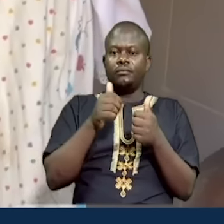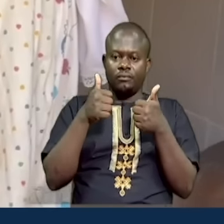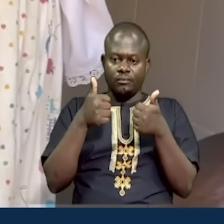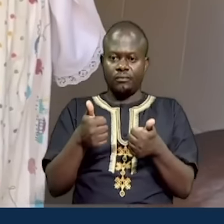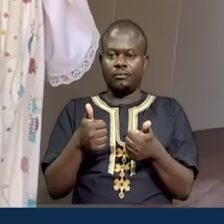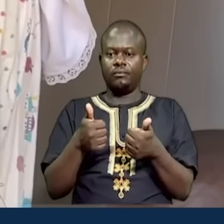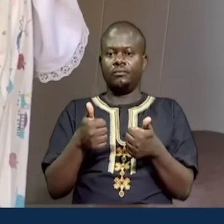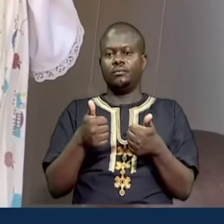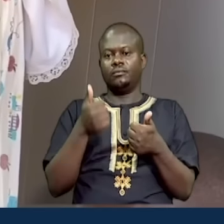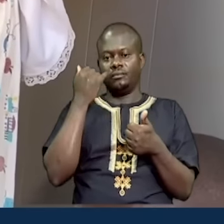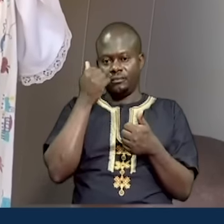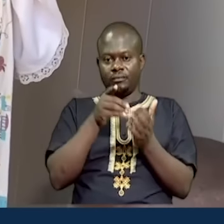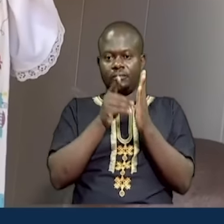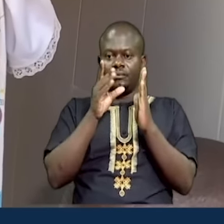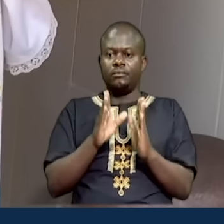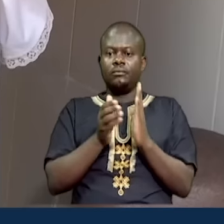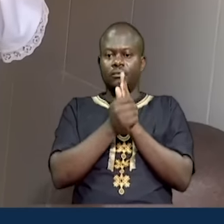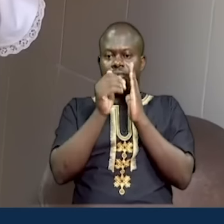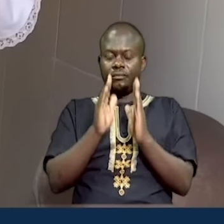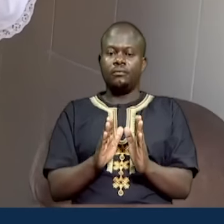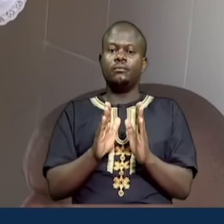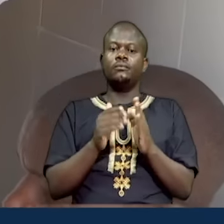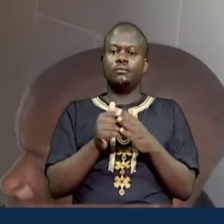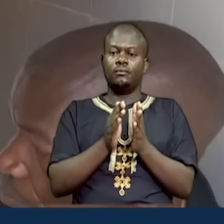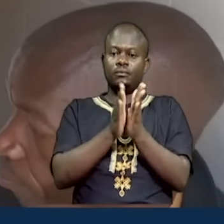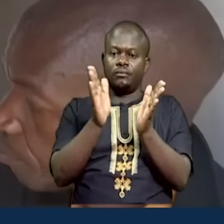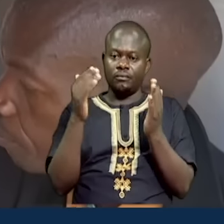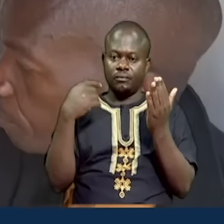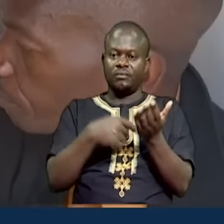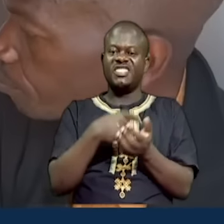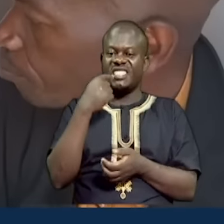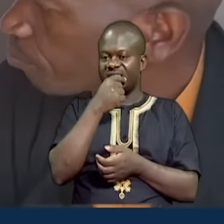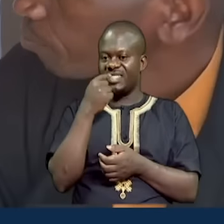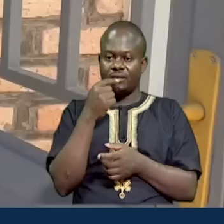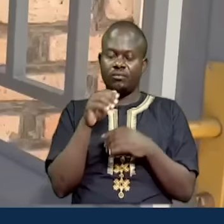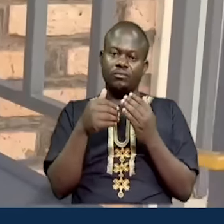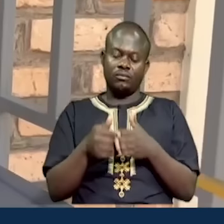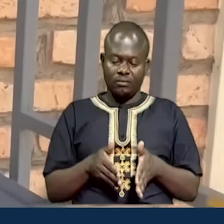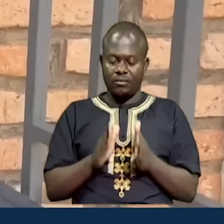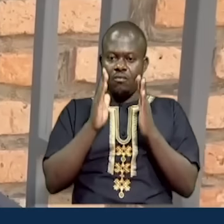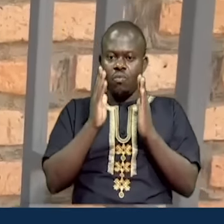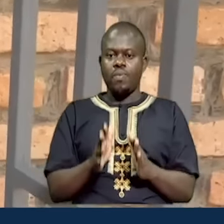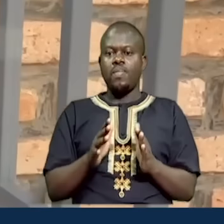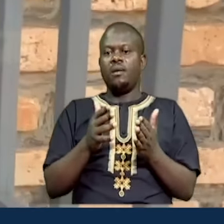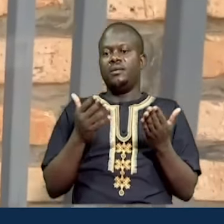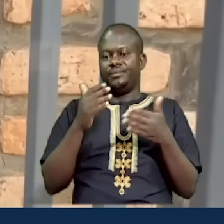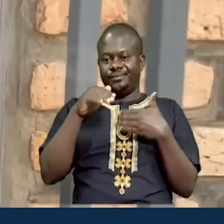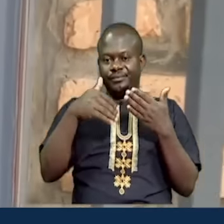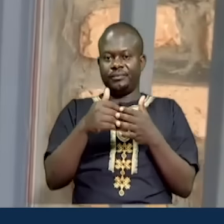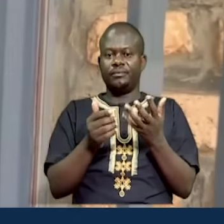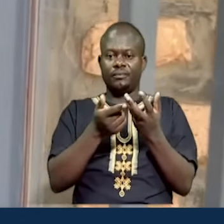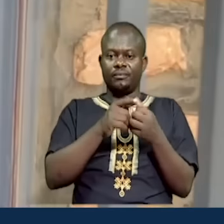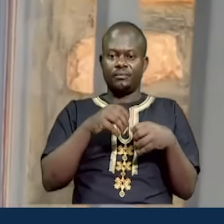yaba ari abaganga ba specialist, aba general practitioner, abavura amenyo, ababyaza abaforomo byose